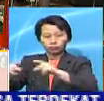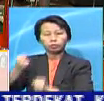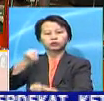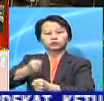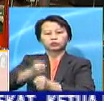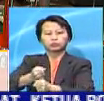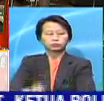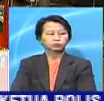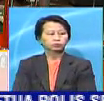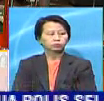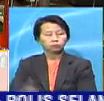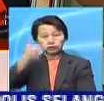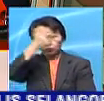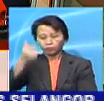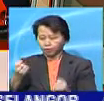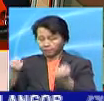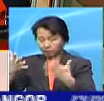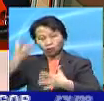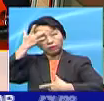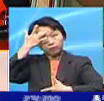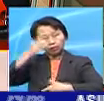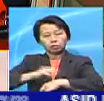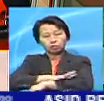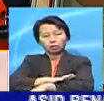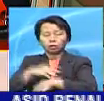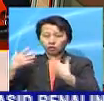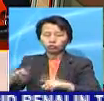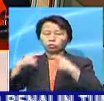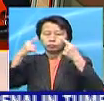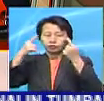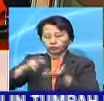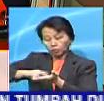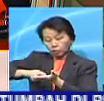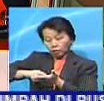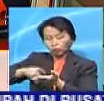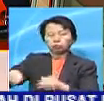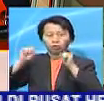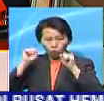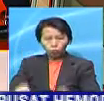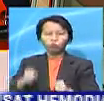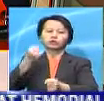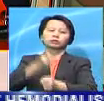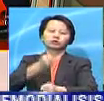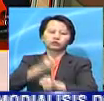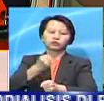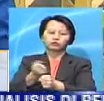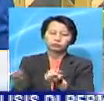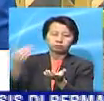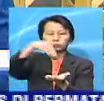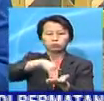pekerjaan. Ini kerana ramai pesakit kanser yang telah berjaya dirawat berupaya untuk bekerja